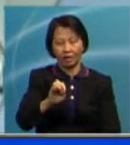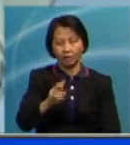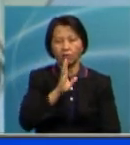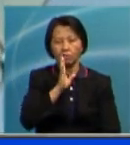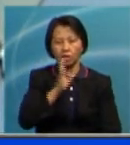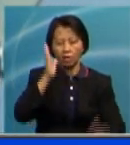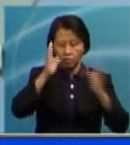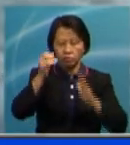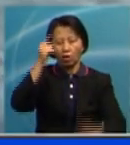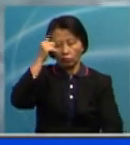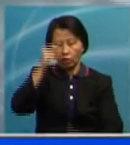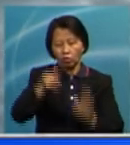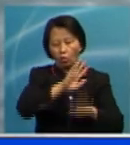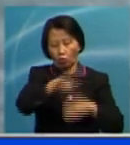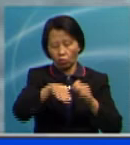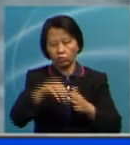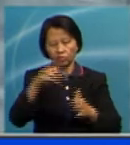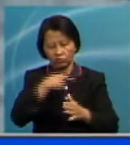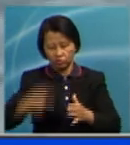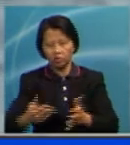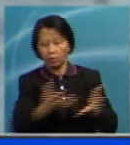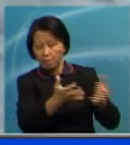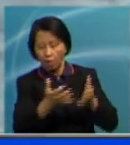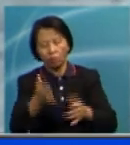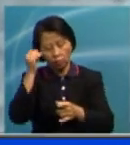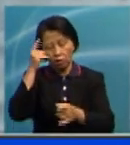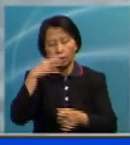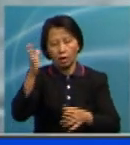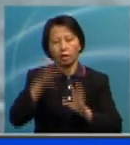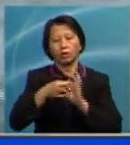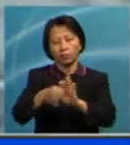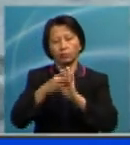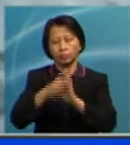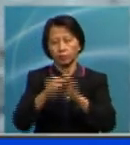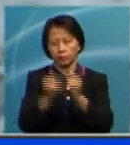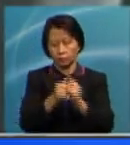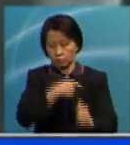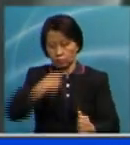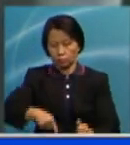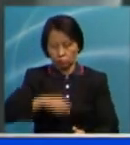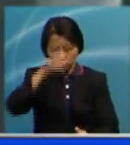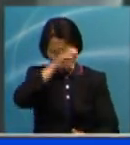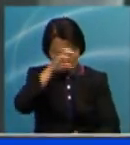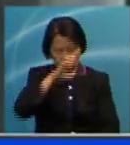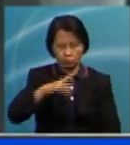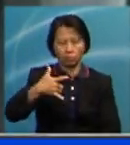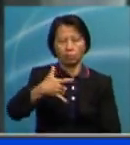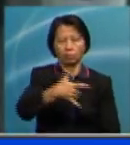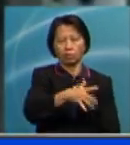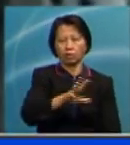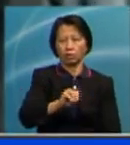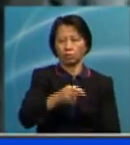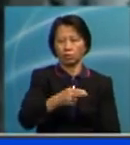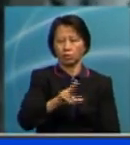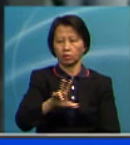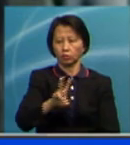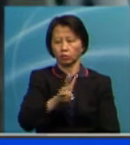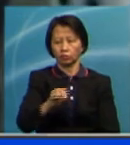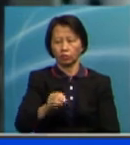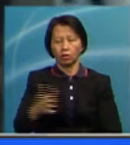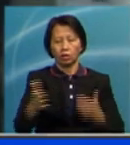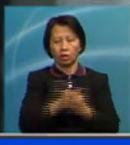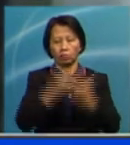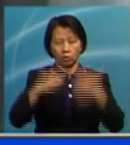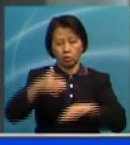memahami semua permintaan Cina itu akan bekerjasama sama dengan China dalam menjejaki pesawat MH370 sehingga